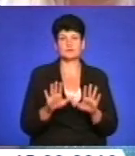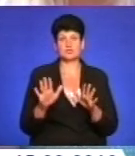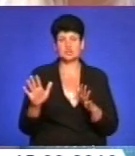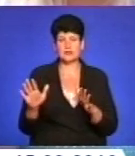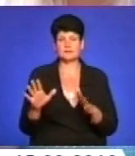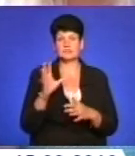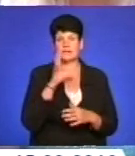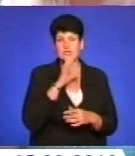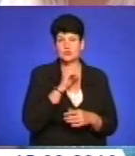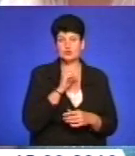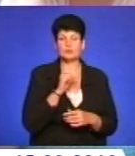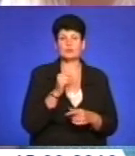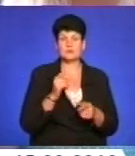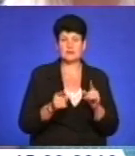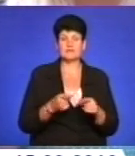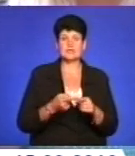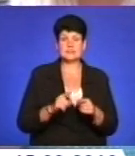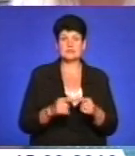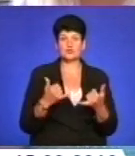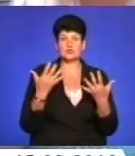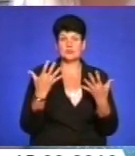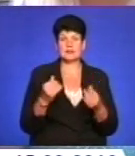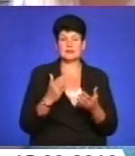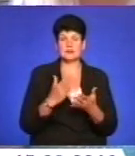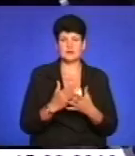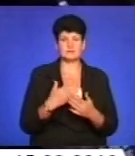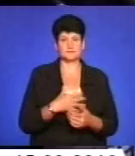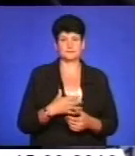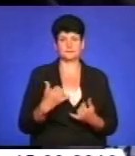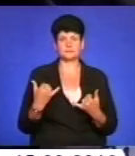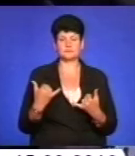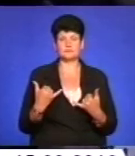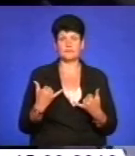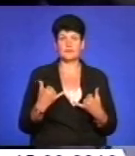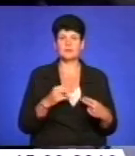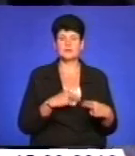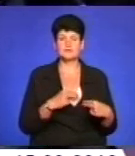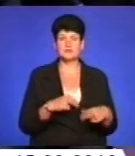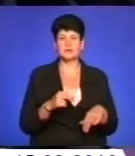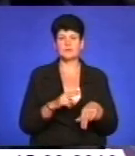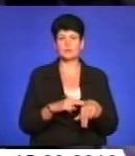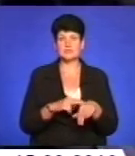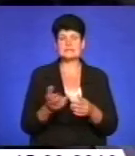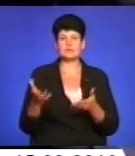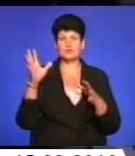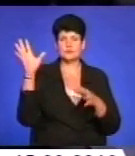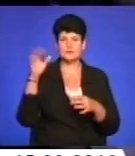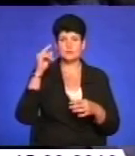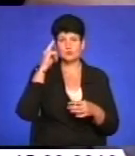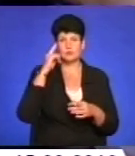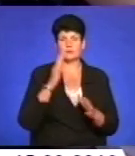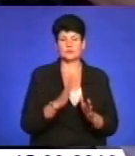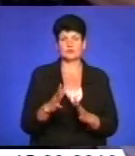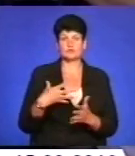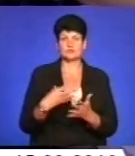крадіжок. Бо справді це на сьогоднішній день є як ніколи актуально. Співробітники поліції охорони запрошують усіх подбати про безпеку